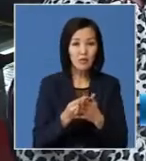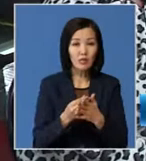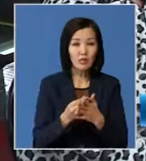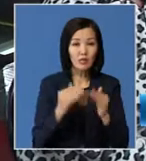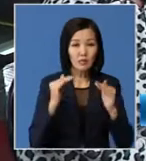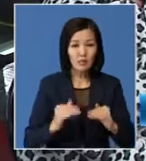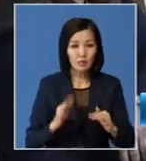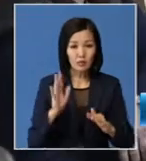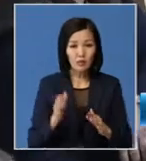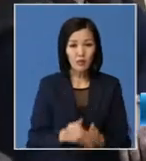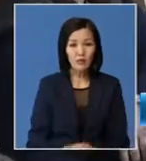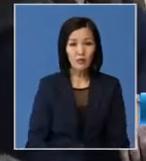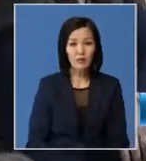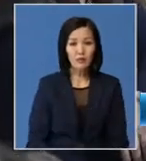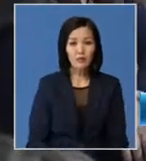тобы.